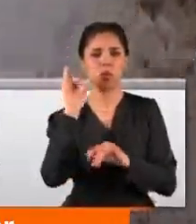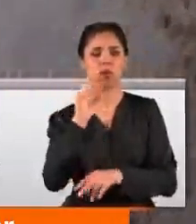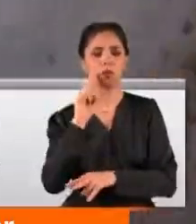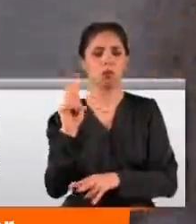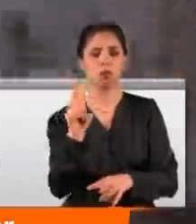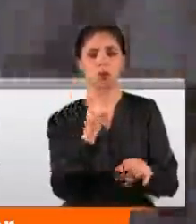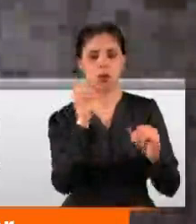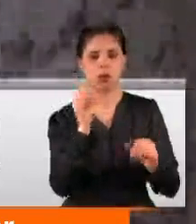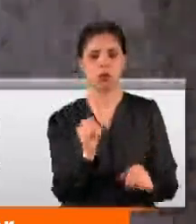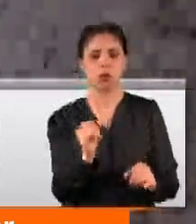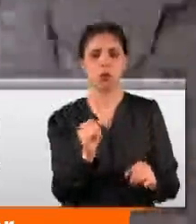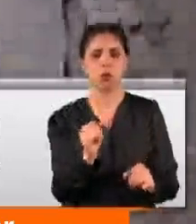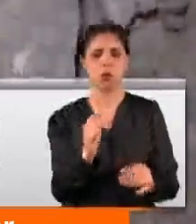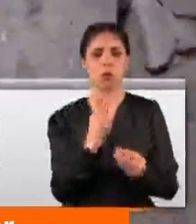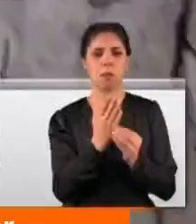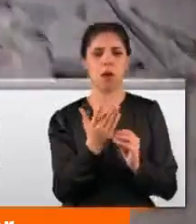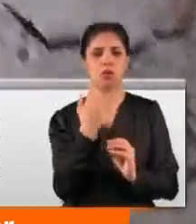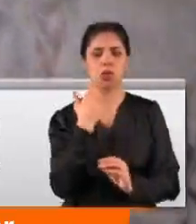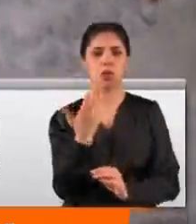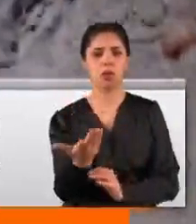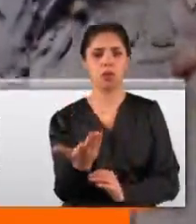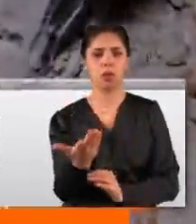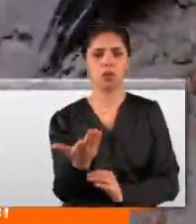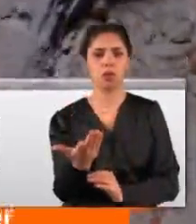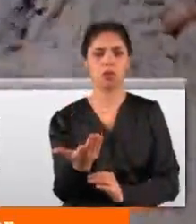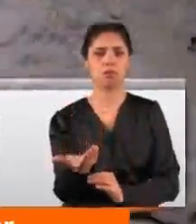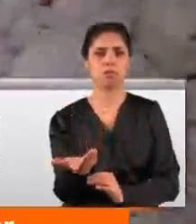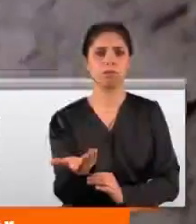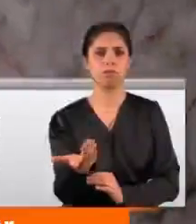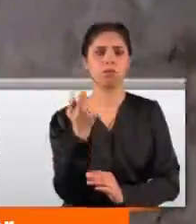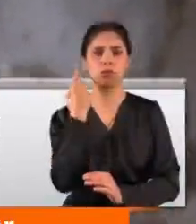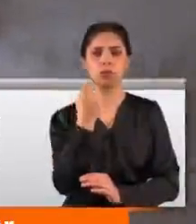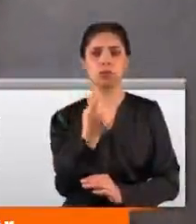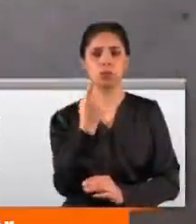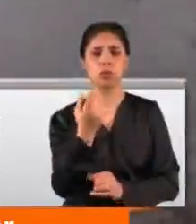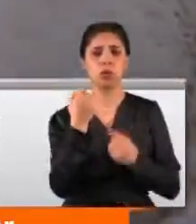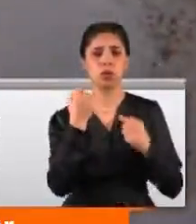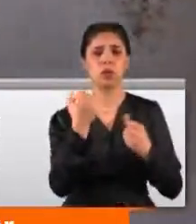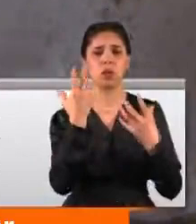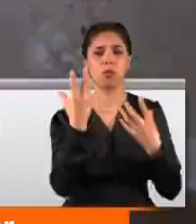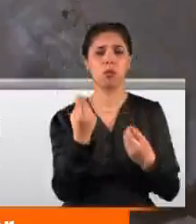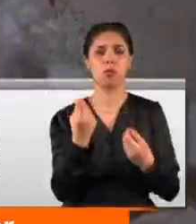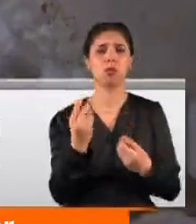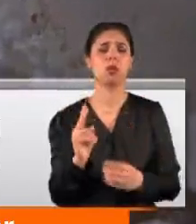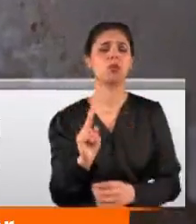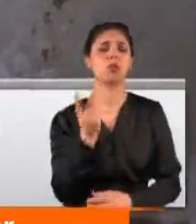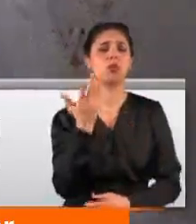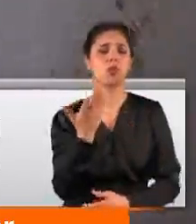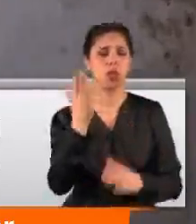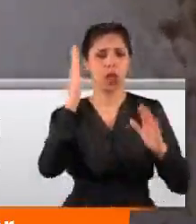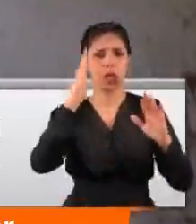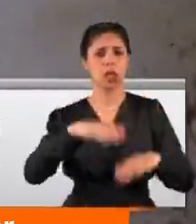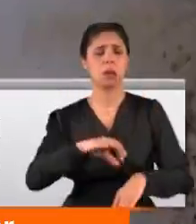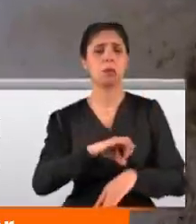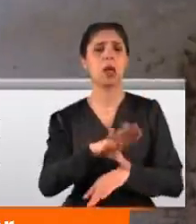görüntü ve zaten paramparça olmuş, yere saçılmış. Bunun ayakta durması mucize,